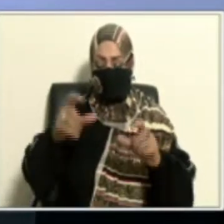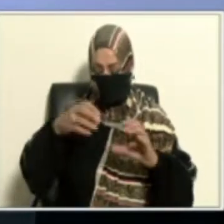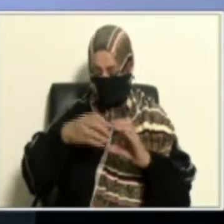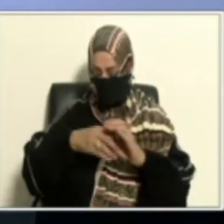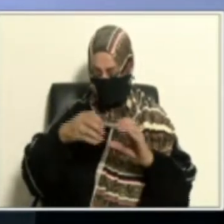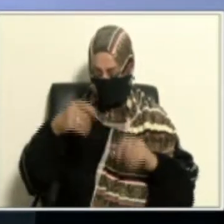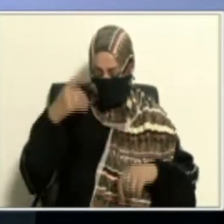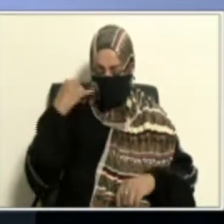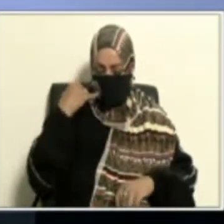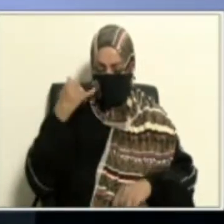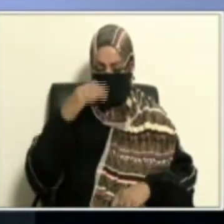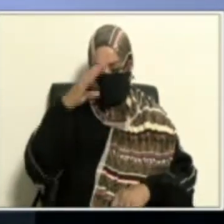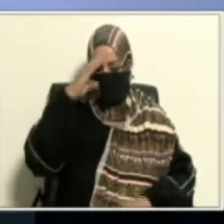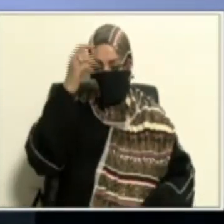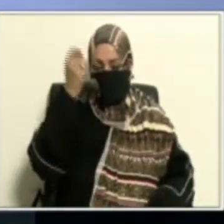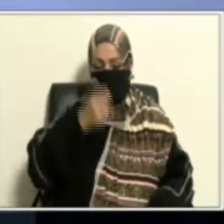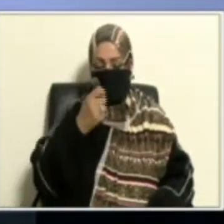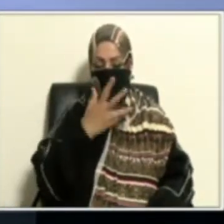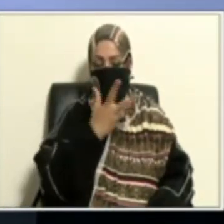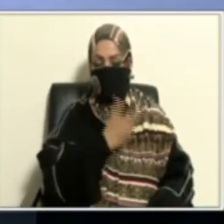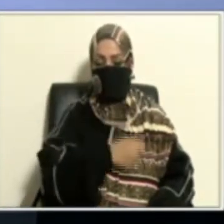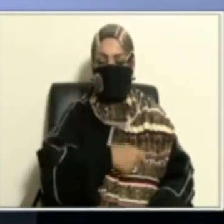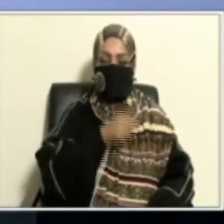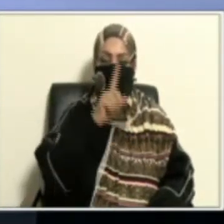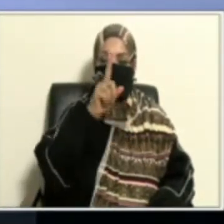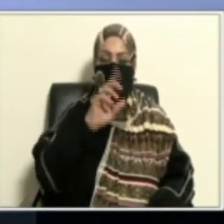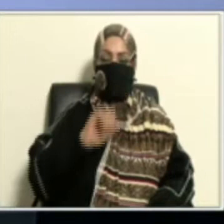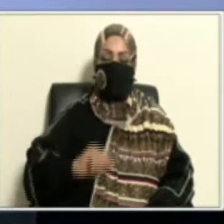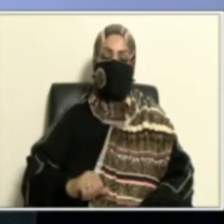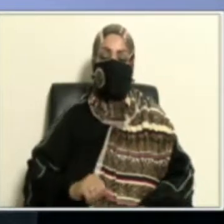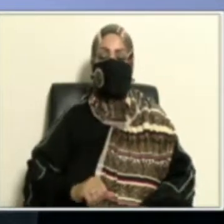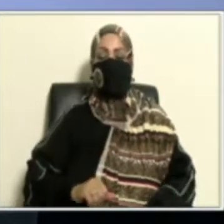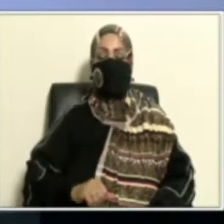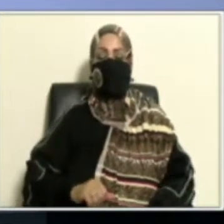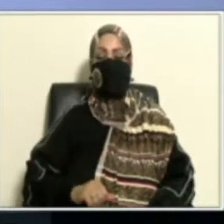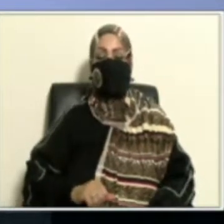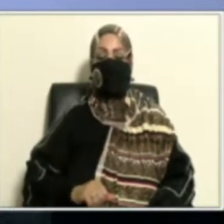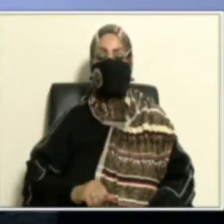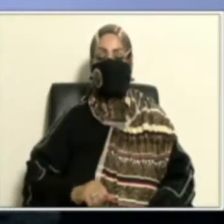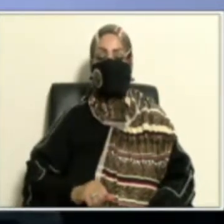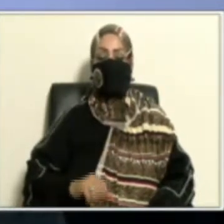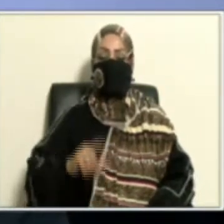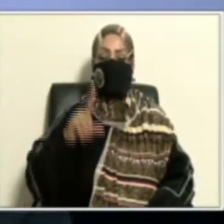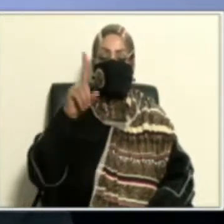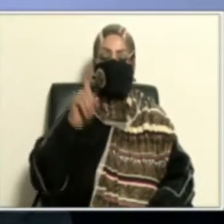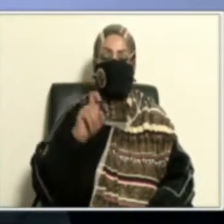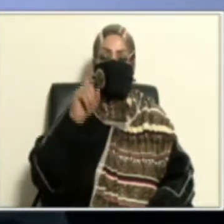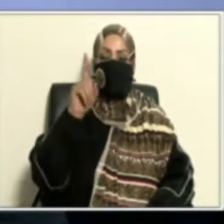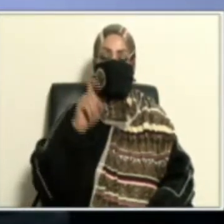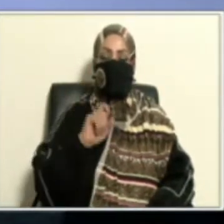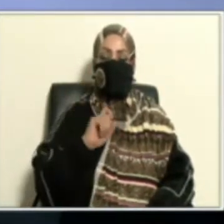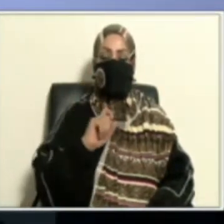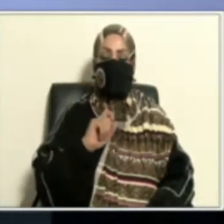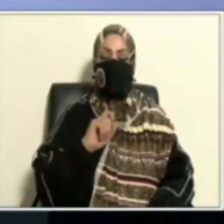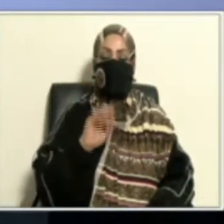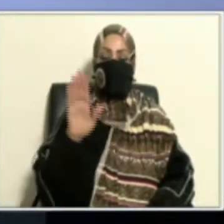أخ يوسف السلام عليكم. أخ يوسف انقطع الاتصال.